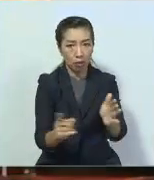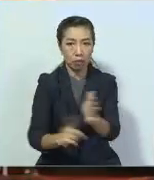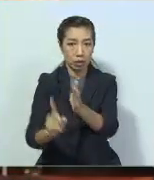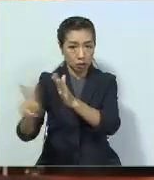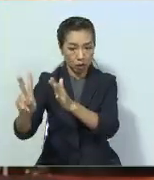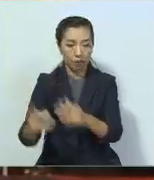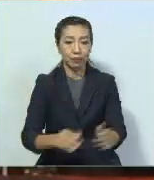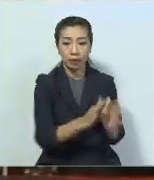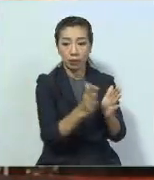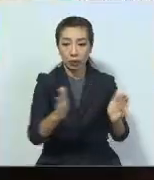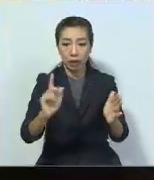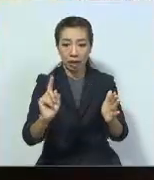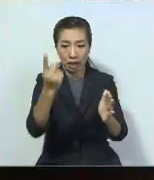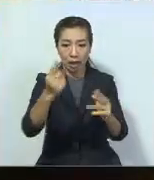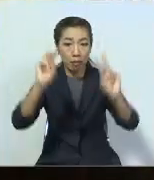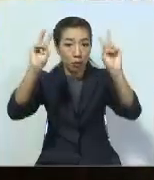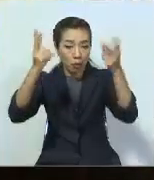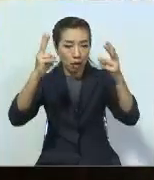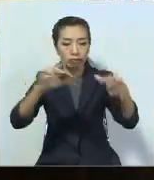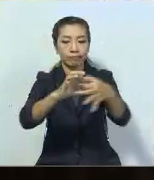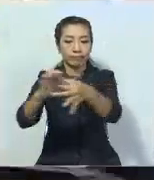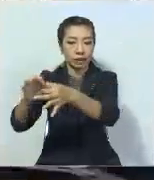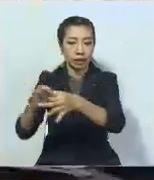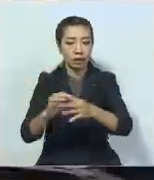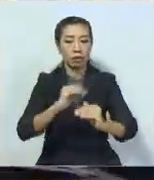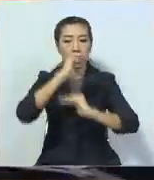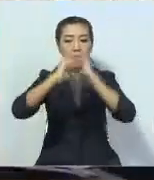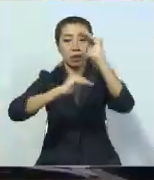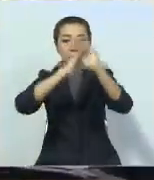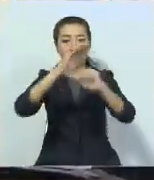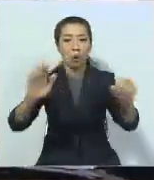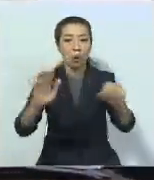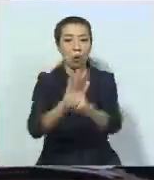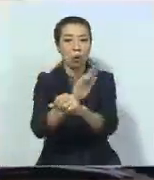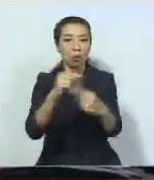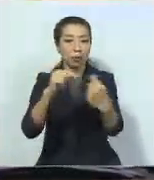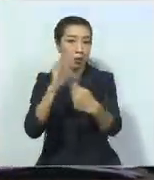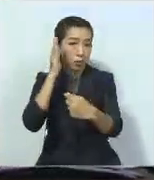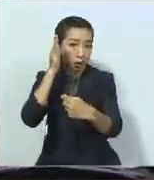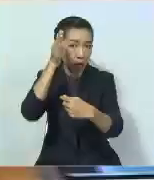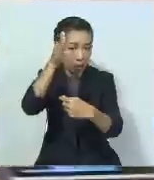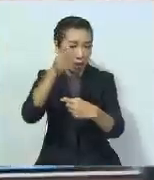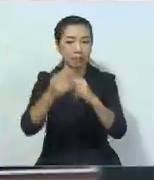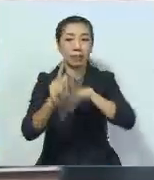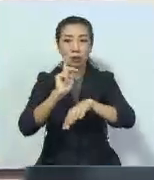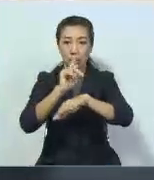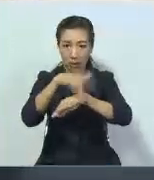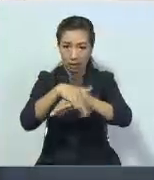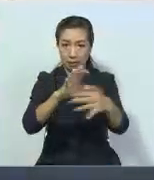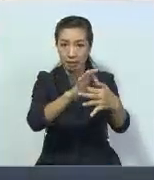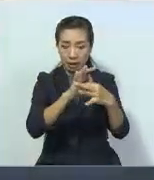มีหัวข้อก็คือการเชื่อมโยงเพื่อการเจริญเติบโตที่ครอบคลุมผ่านอนาคตทางดิจิทัลและช่วงที่2